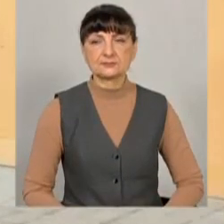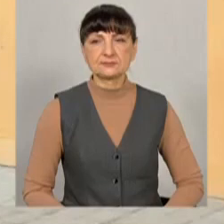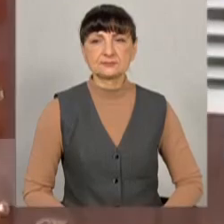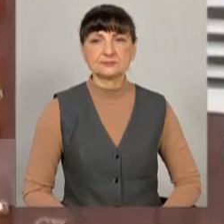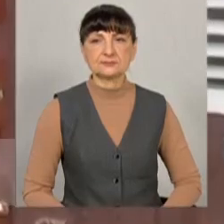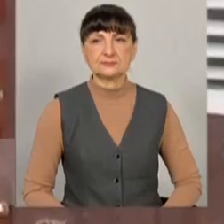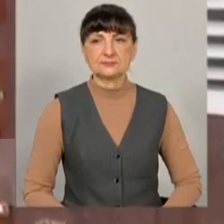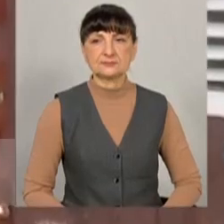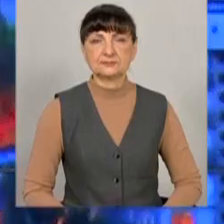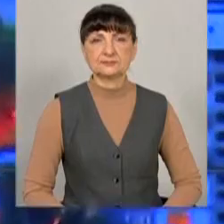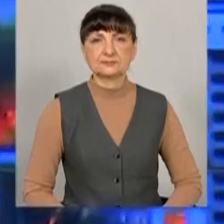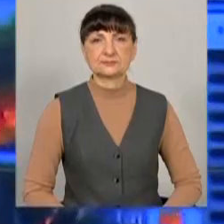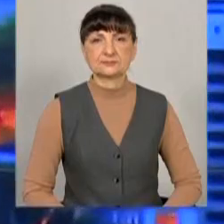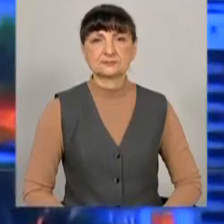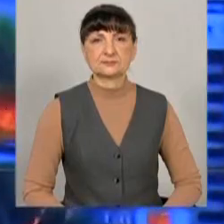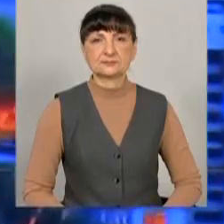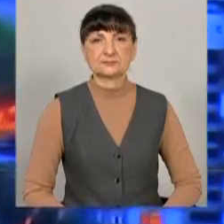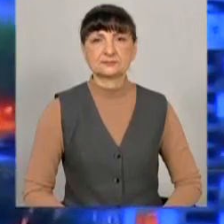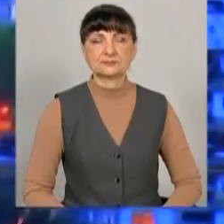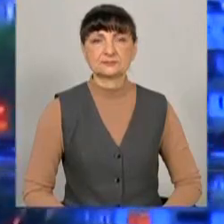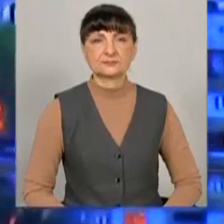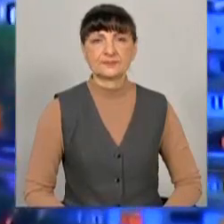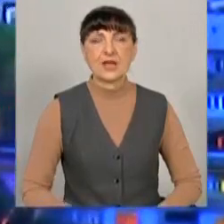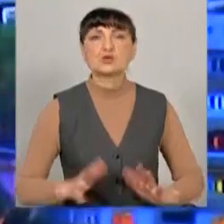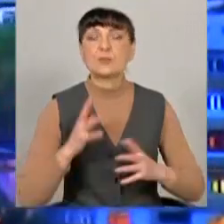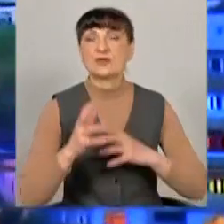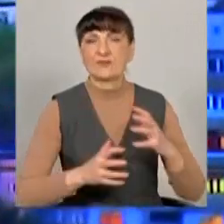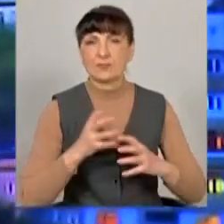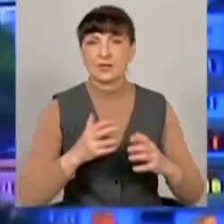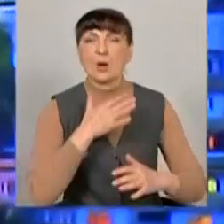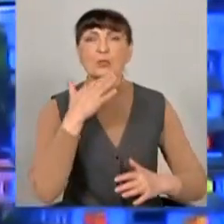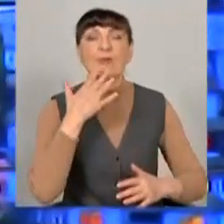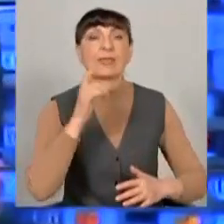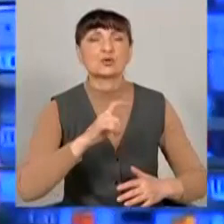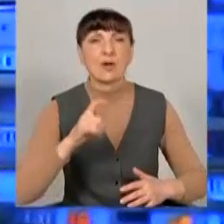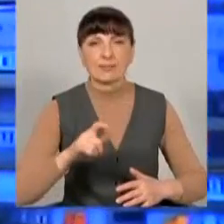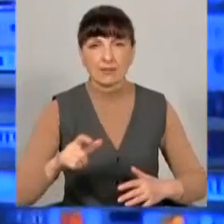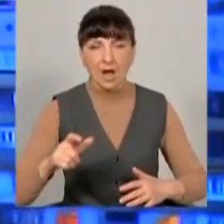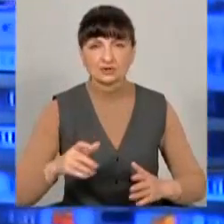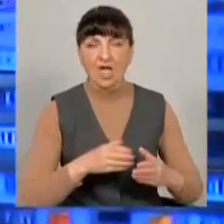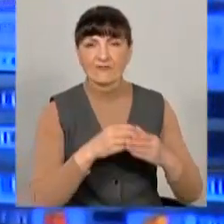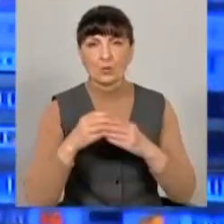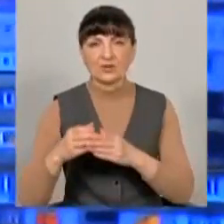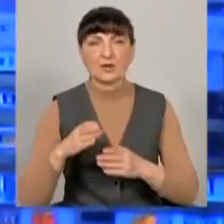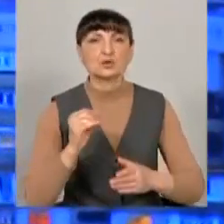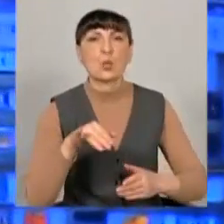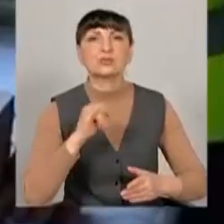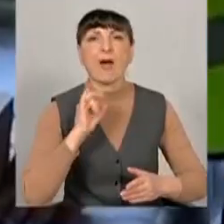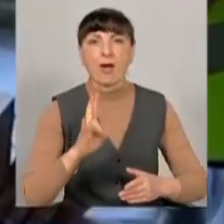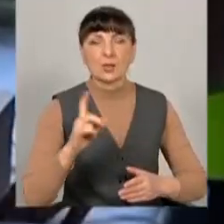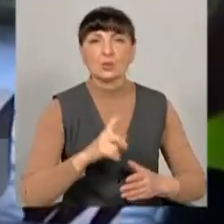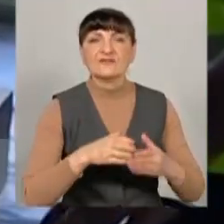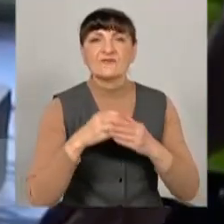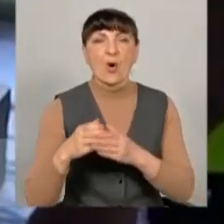«Алматы», Актобе. К событиям в мире. Сотни иностранных граждан эвакуировали из Судана. Людей вывозят